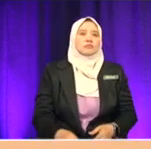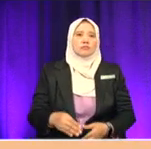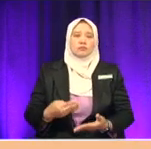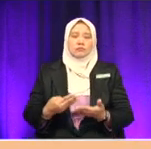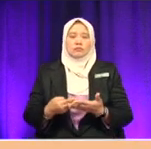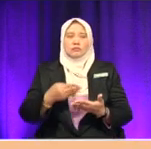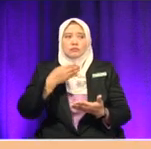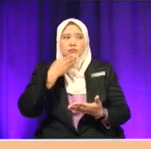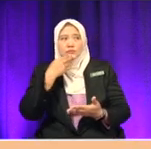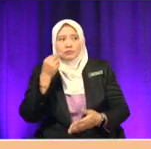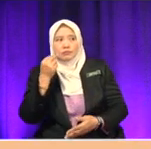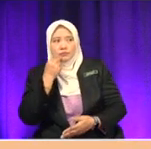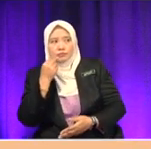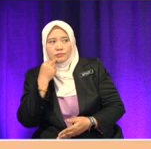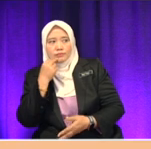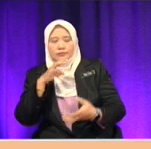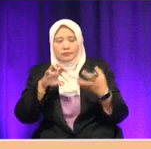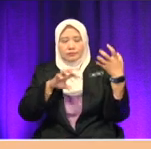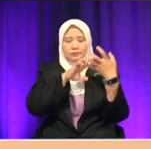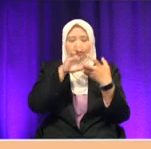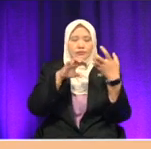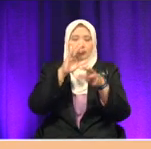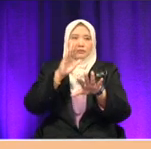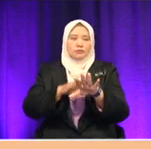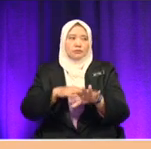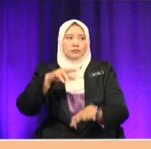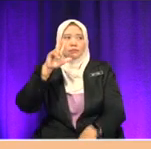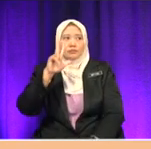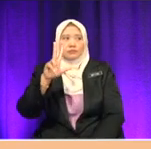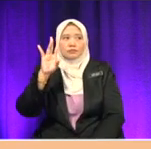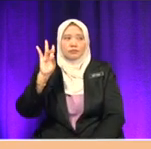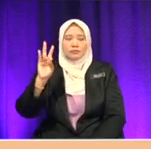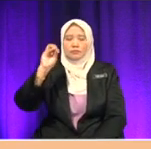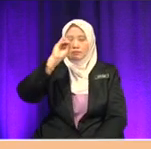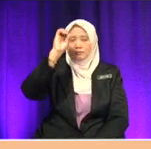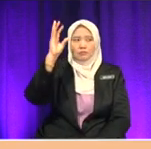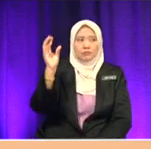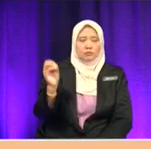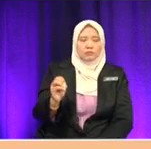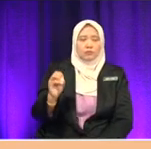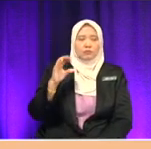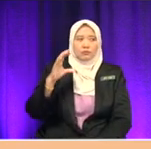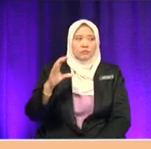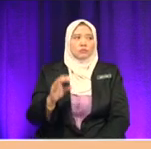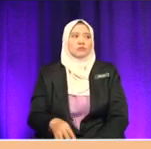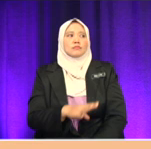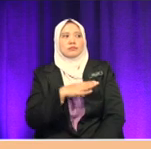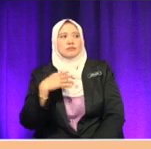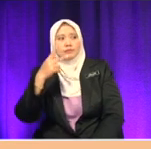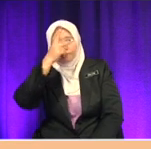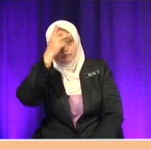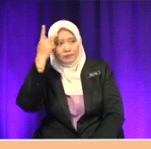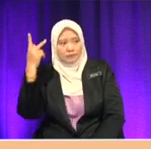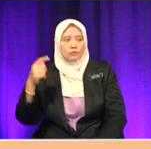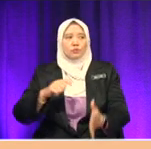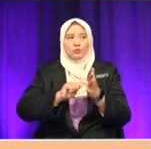Celsius. Kerana, dan Abbas menggunakan perkataan kerana, iaitu kata kunci untuk menjawab inference. Dan